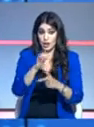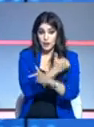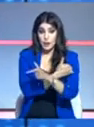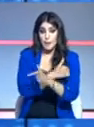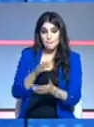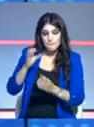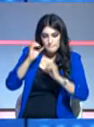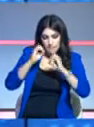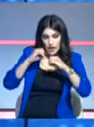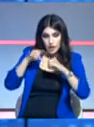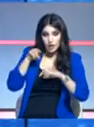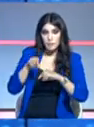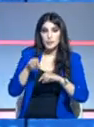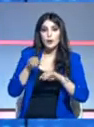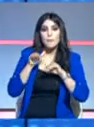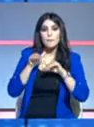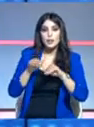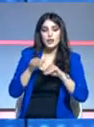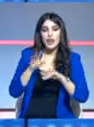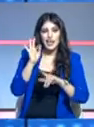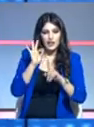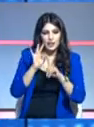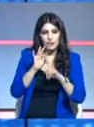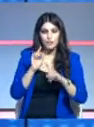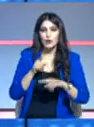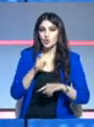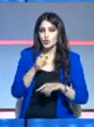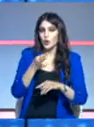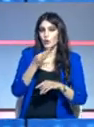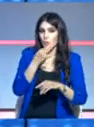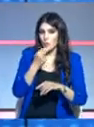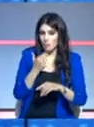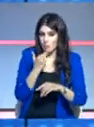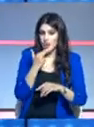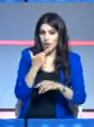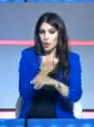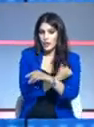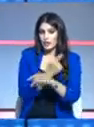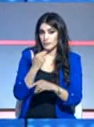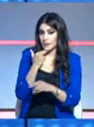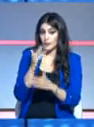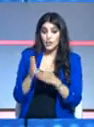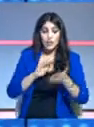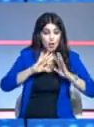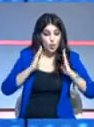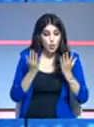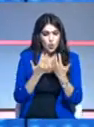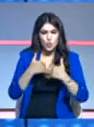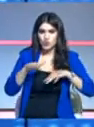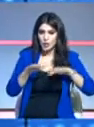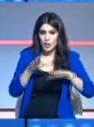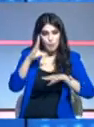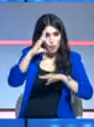المخبر نتاعهم باش تكون النجاعه والفاعليه تكون به. هذايا الكل يشوفوا فيه